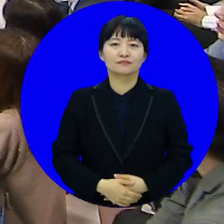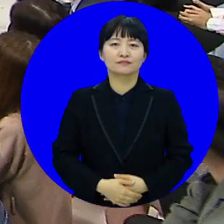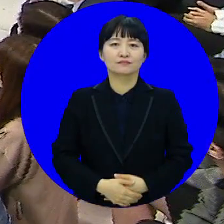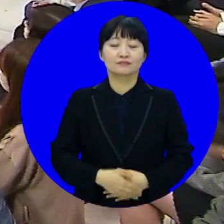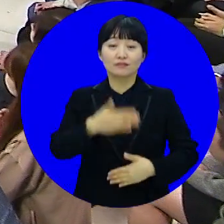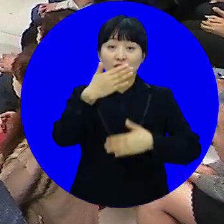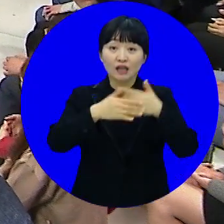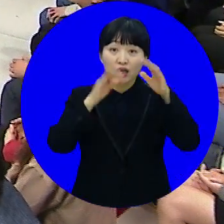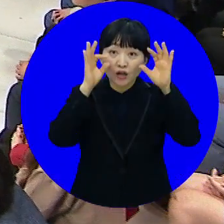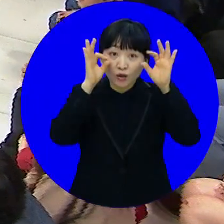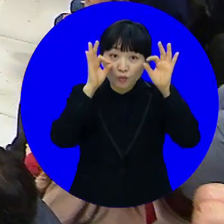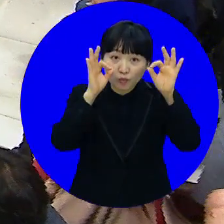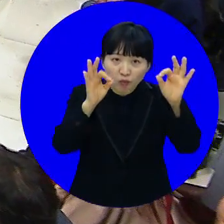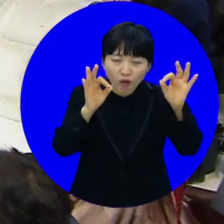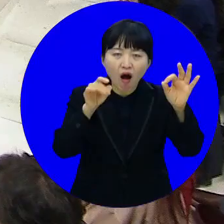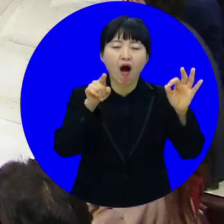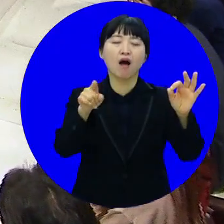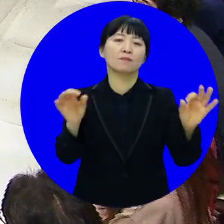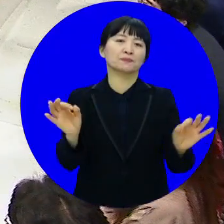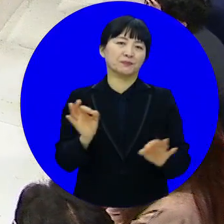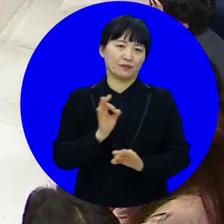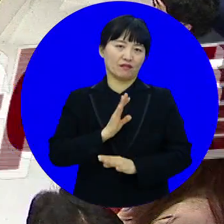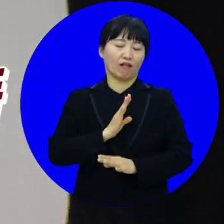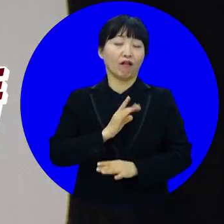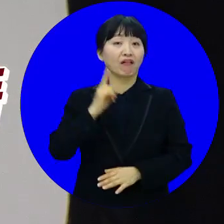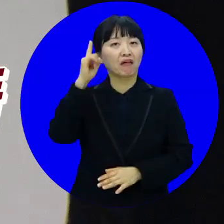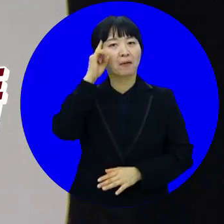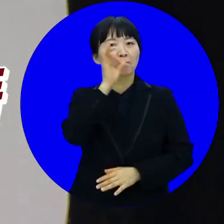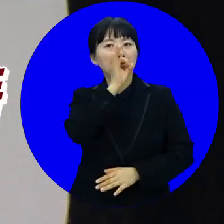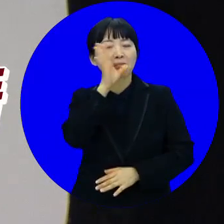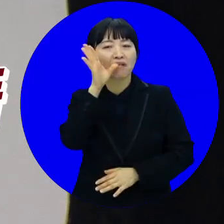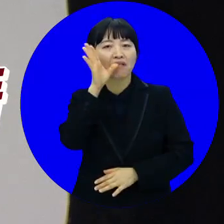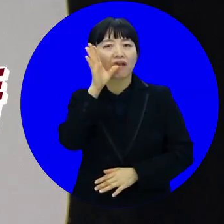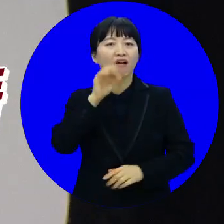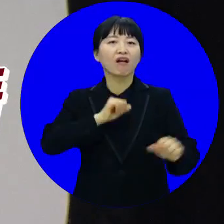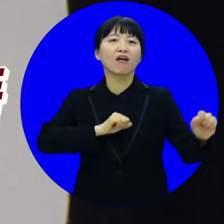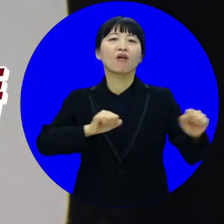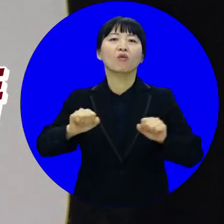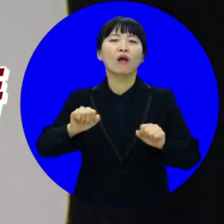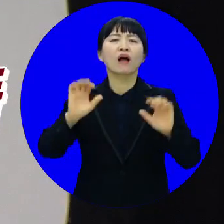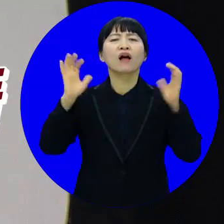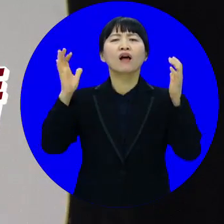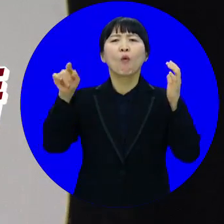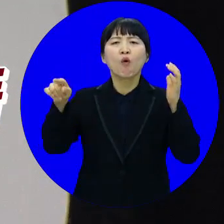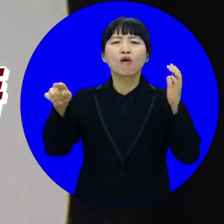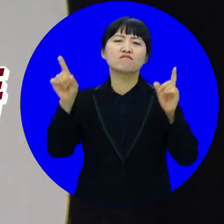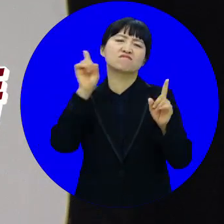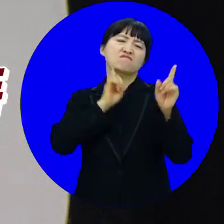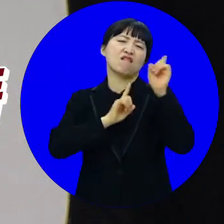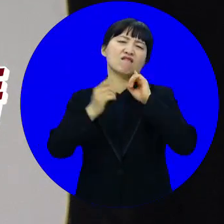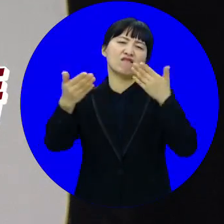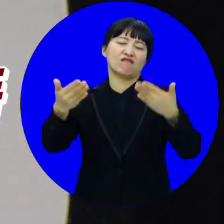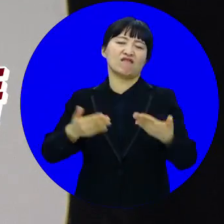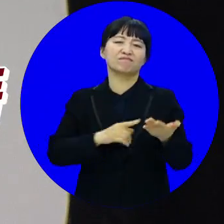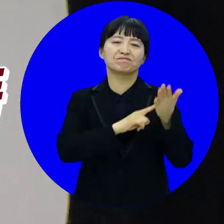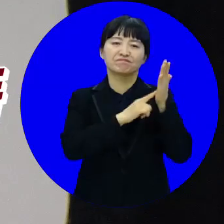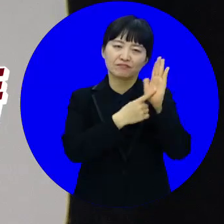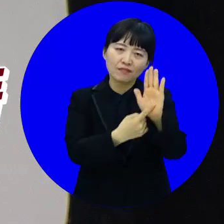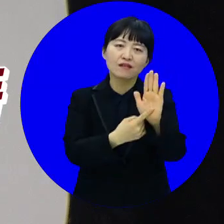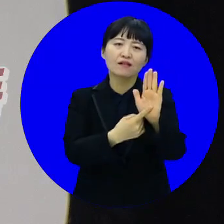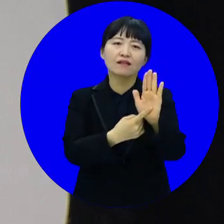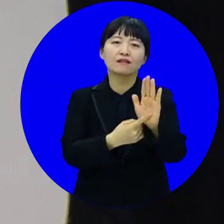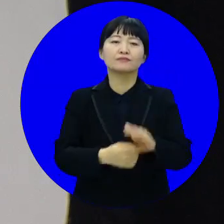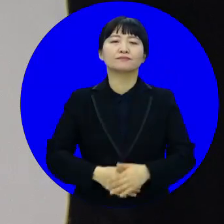화면을 보면서 저도 놀랐습니다. 사실 그냥 무심코 한 행동들이지만 아까 아이가 그 받는 상처가 어떤지 표정으로